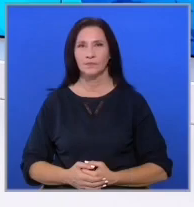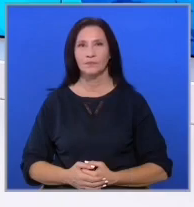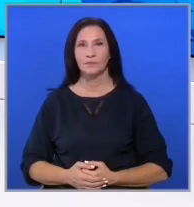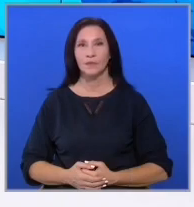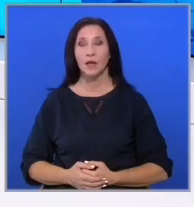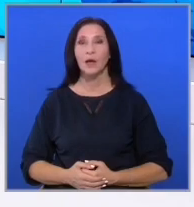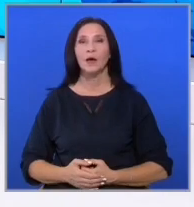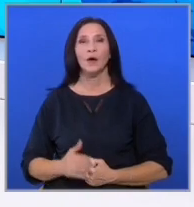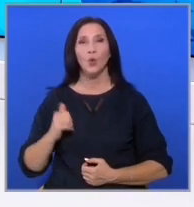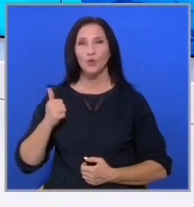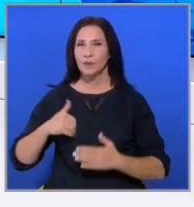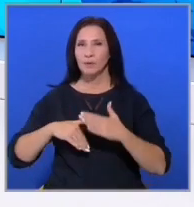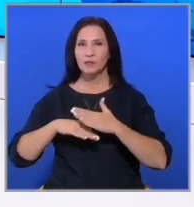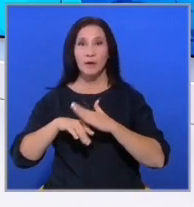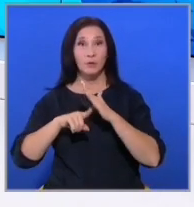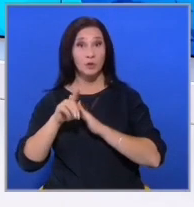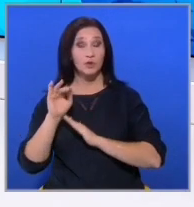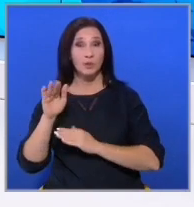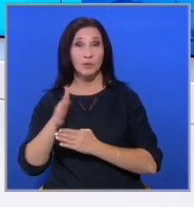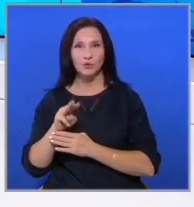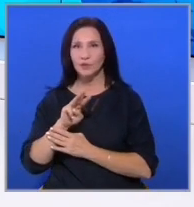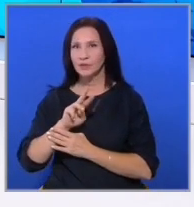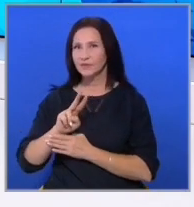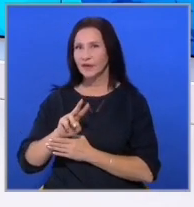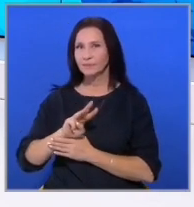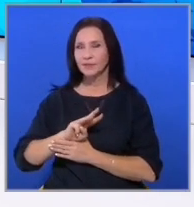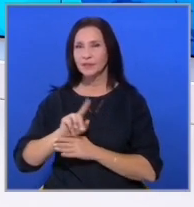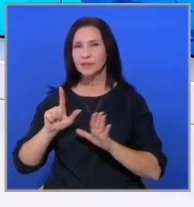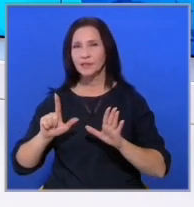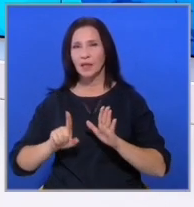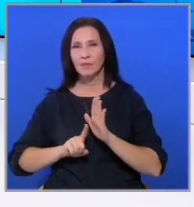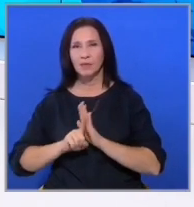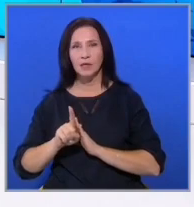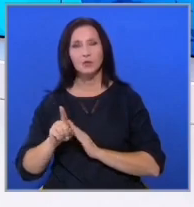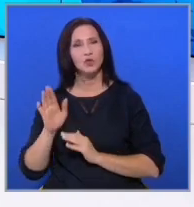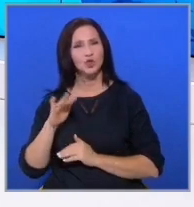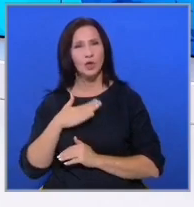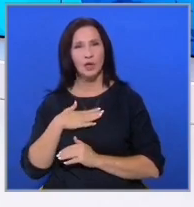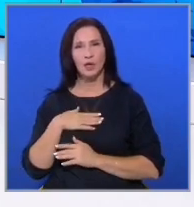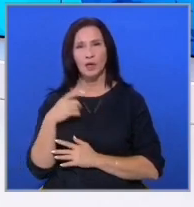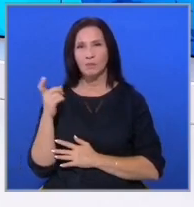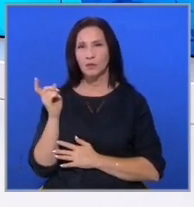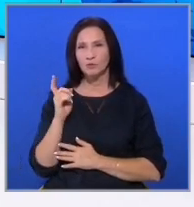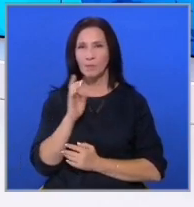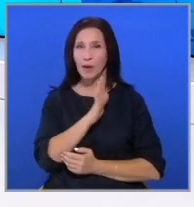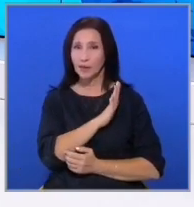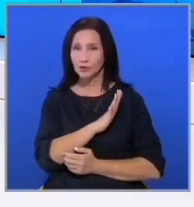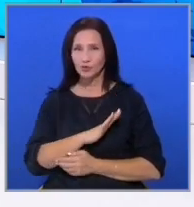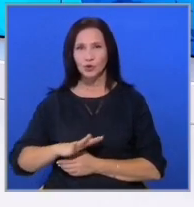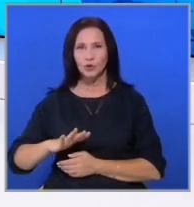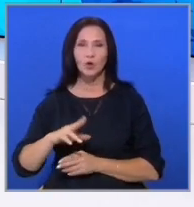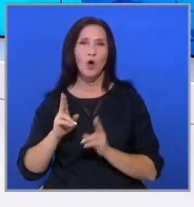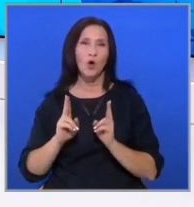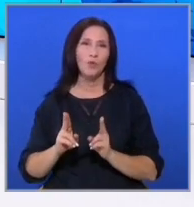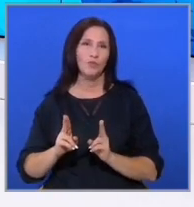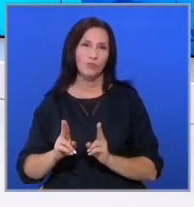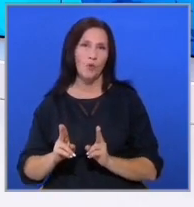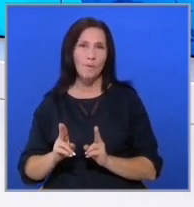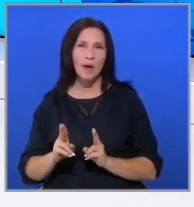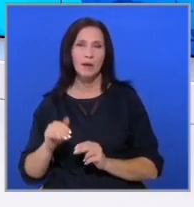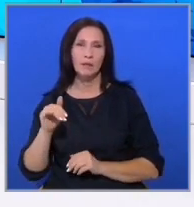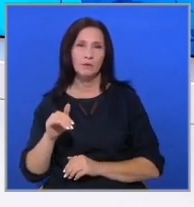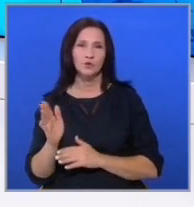време. Максималните температури ще бъдат между 32 и 37 градуса. Ще духа слаб в източните райони до